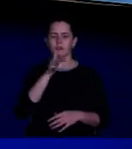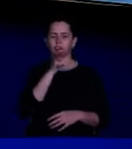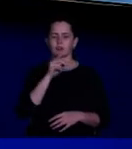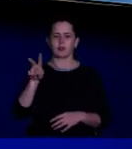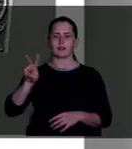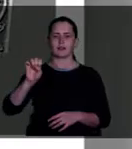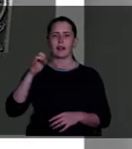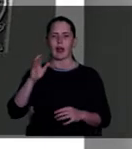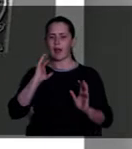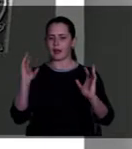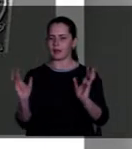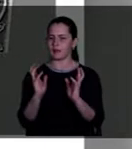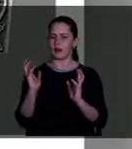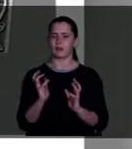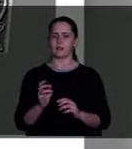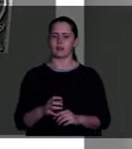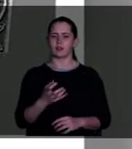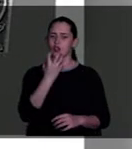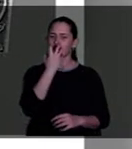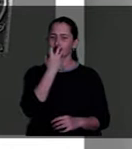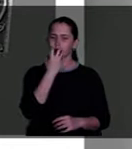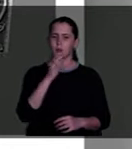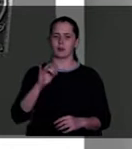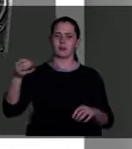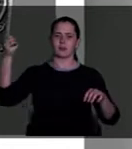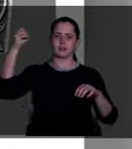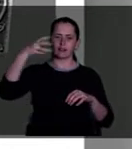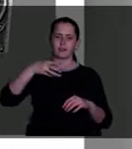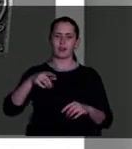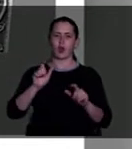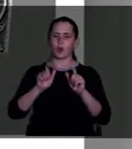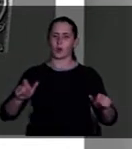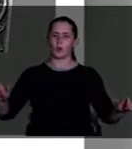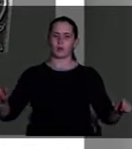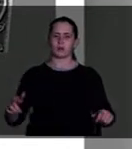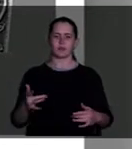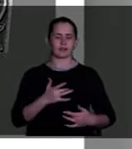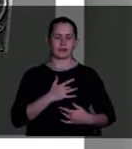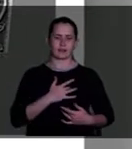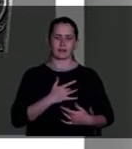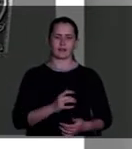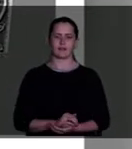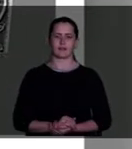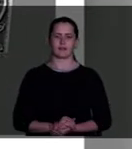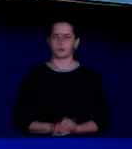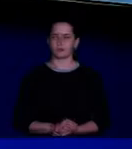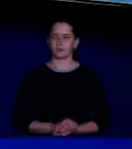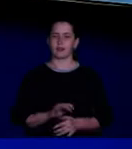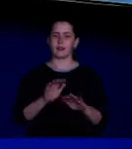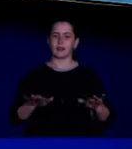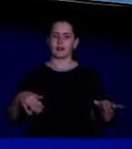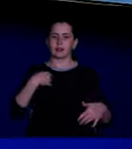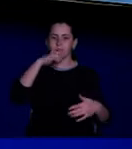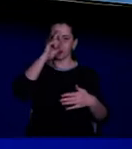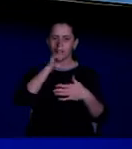тот най хранит. Тепло и свет людских сердец. Ребята,